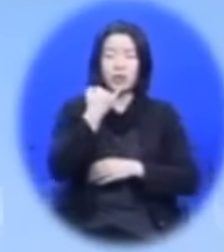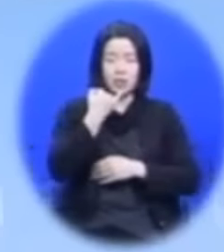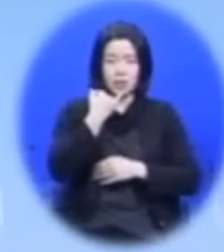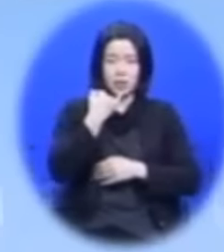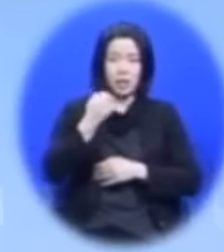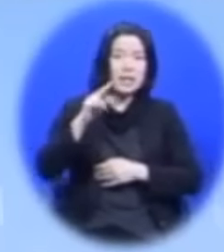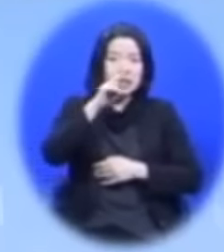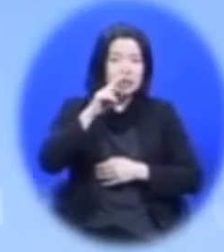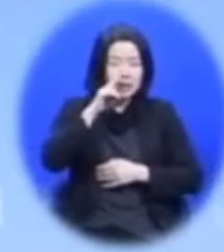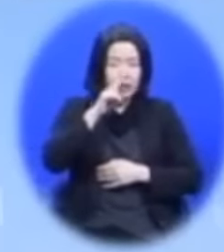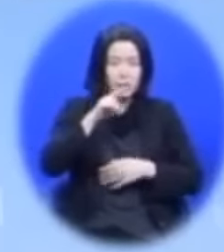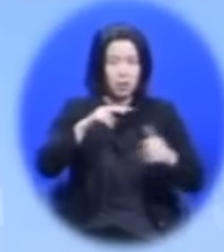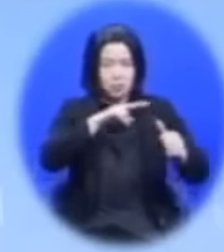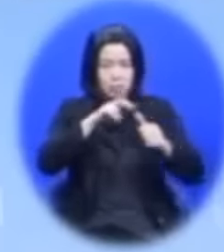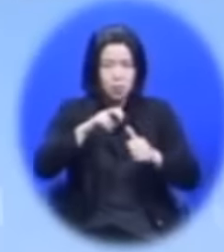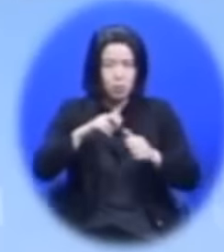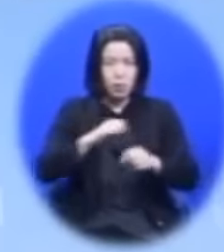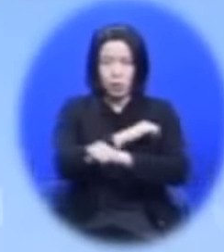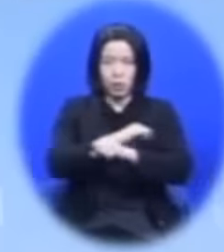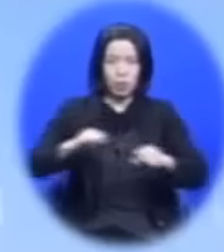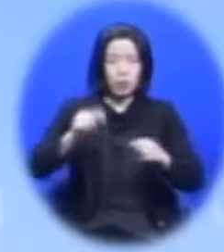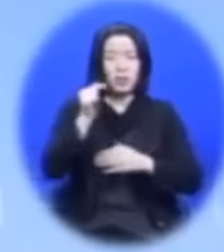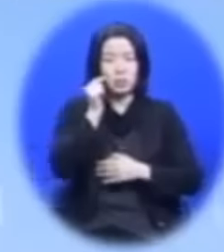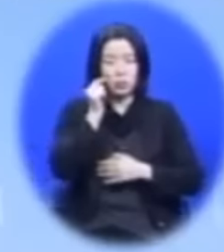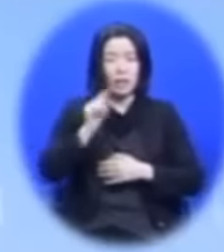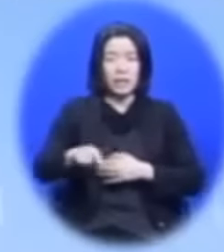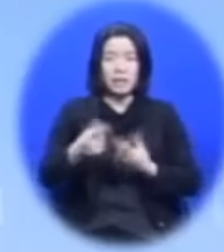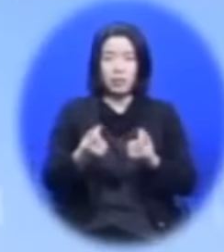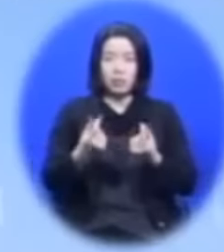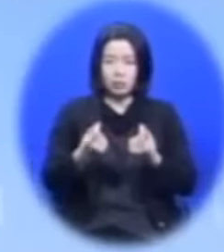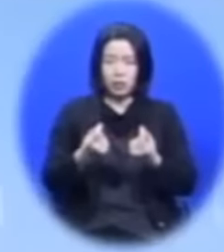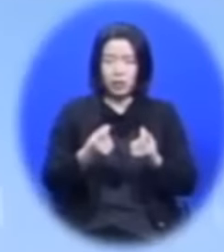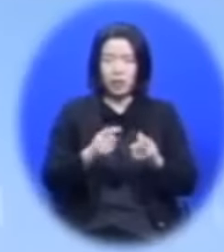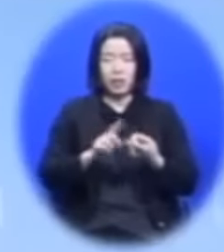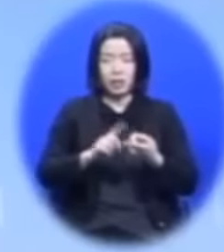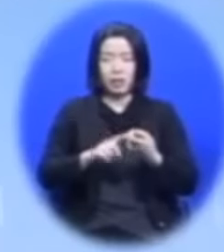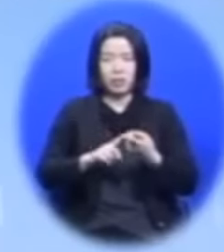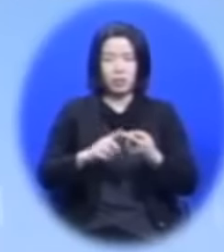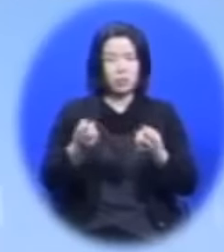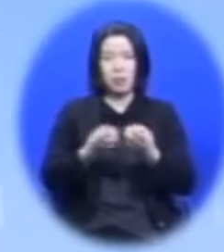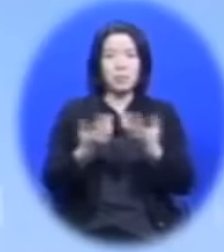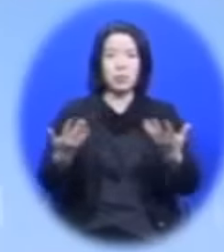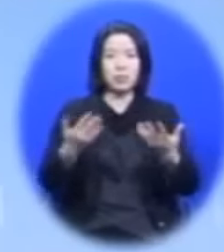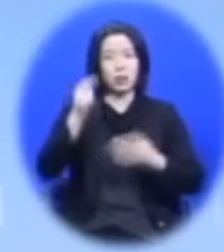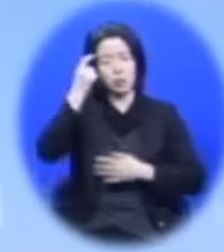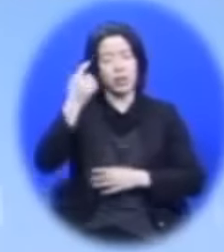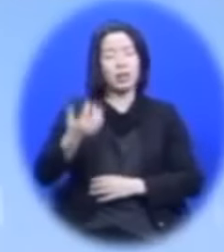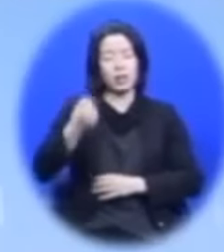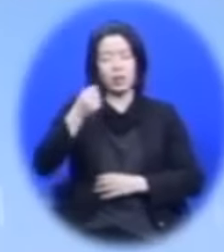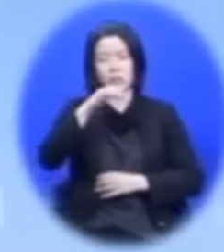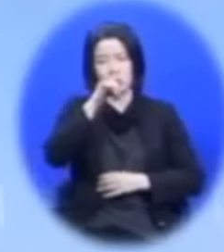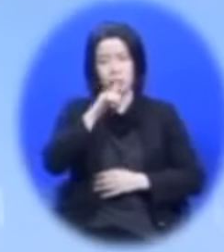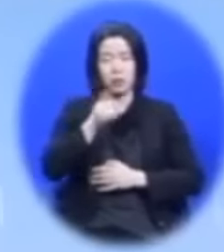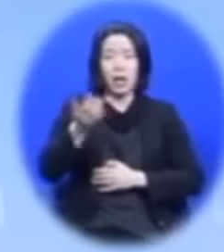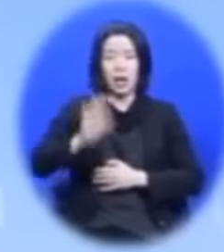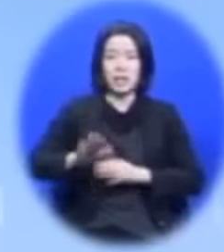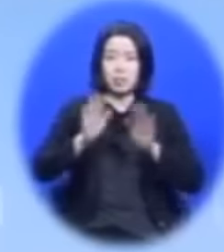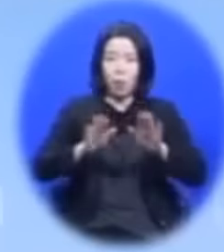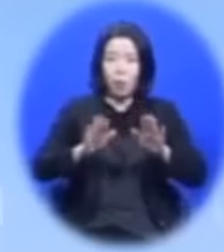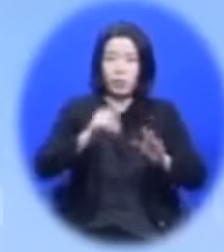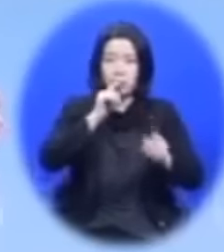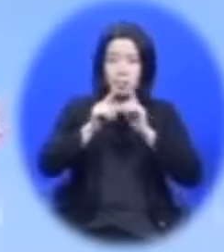질투, 미워하고 용서하지 못하고 이런 것들은 어쩔 수 없는 일이라고 생각합니다. 근데 오늘